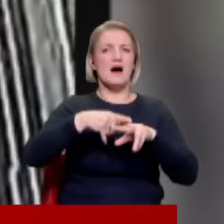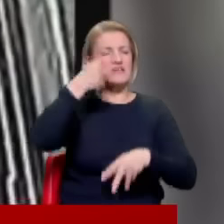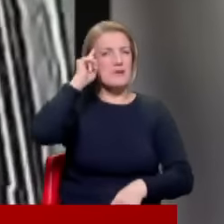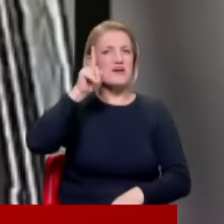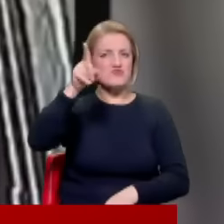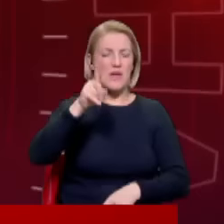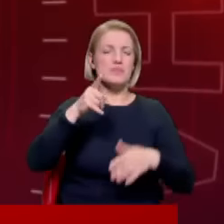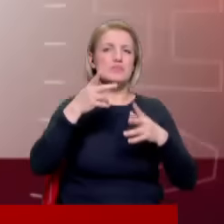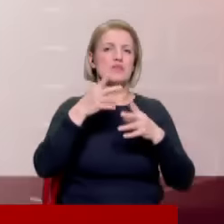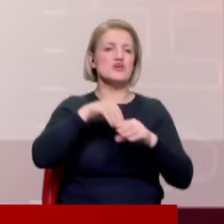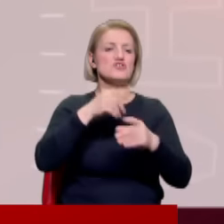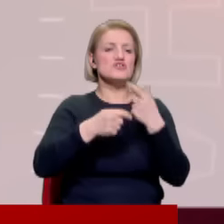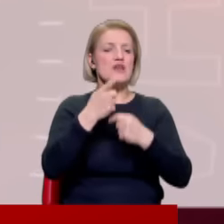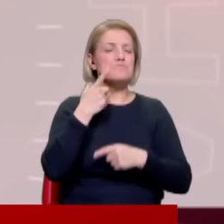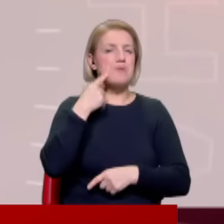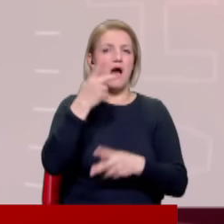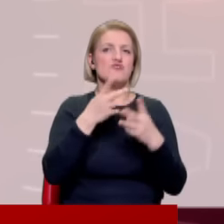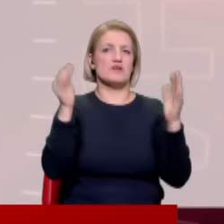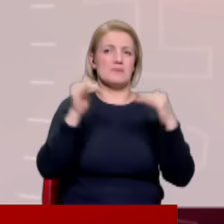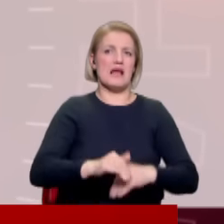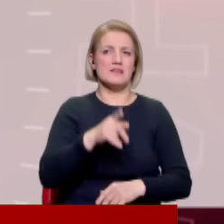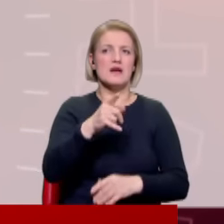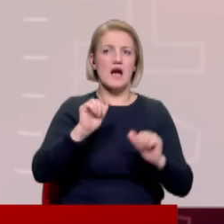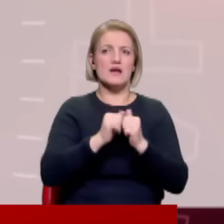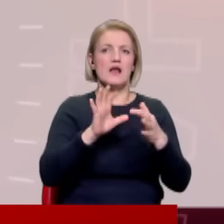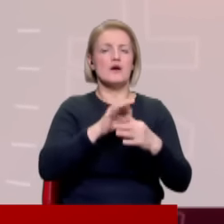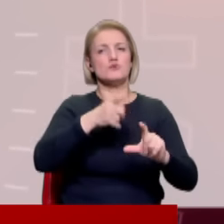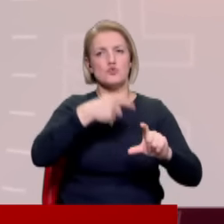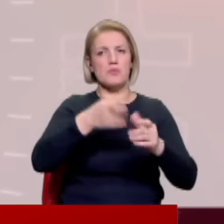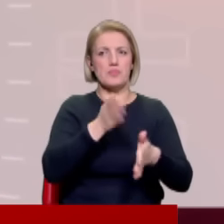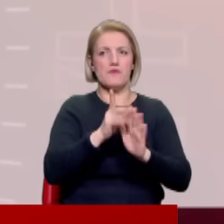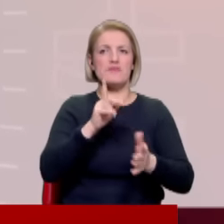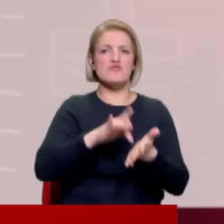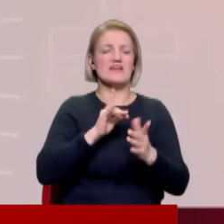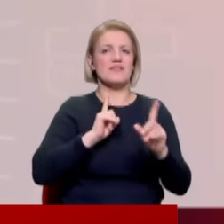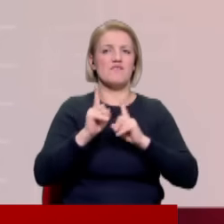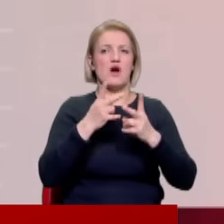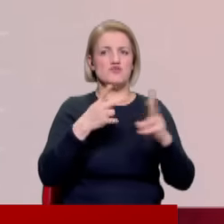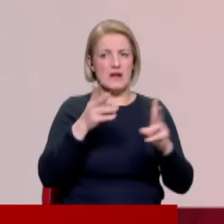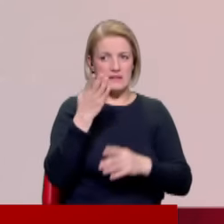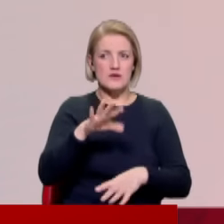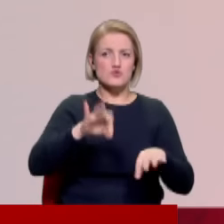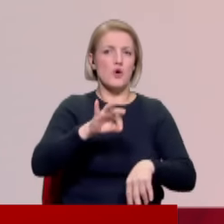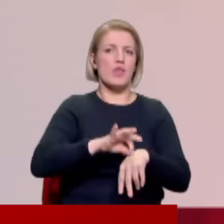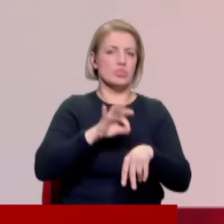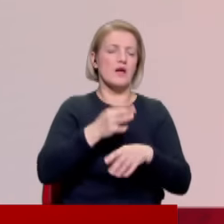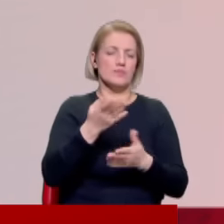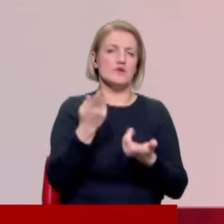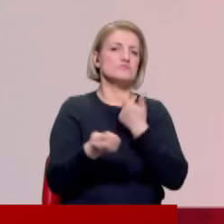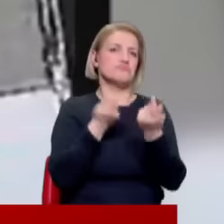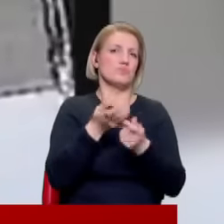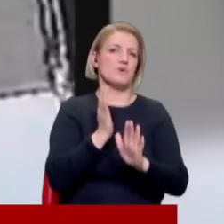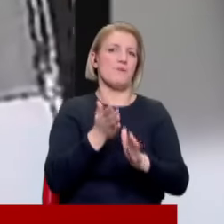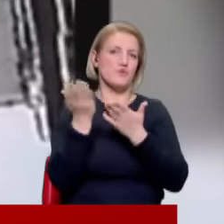sürücü tutuklandı. Trafik kazası ile ilgili soruşturma sürüyor. Bir ceza davası açıldı. Ekspertiz atandı. Şu anda eylem devam